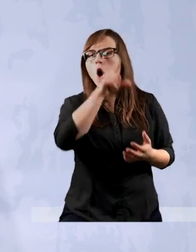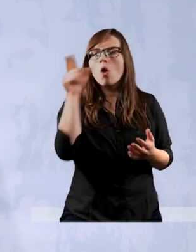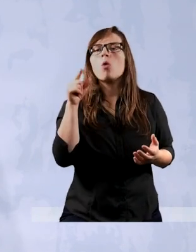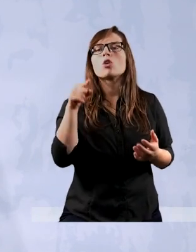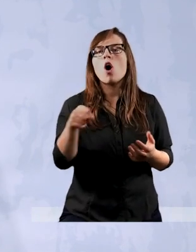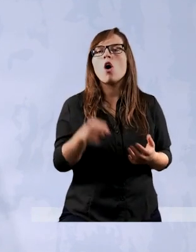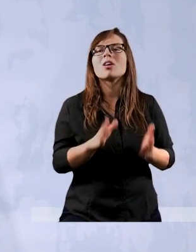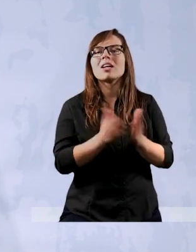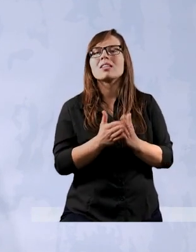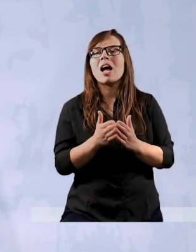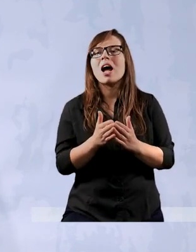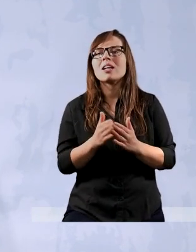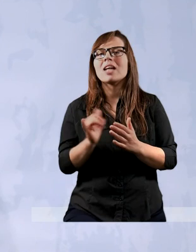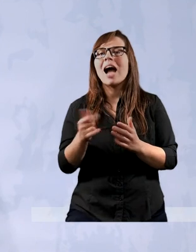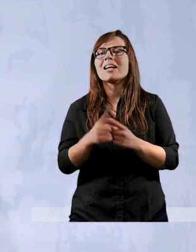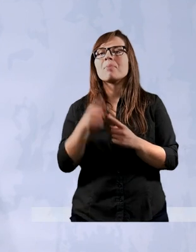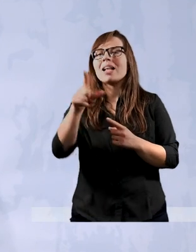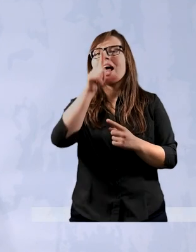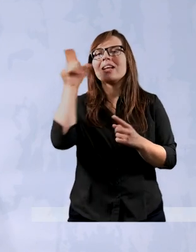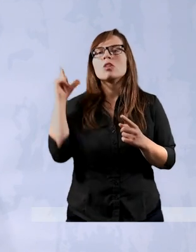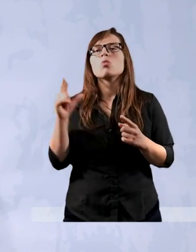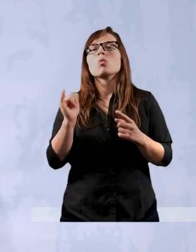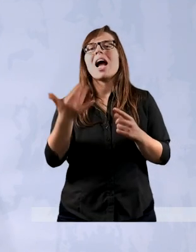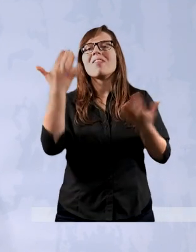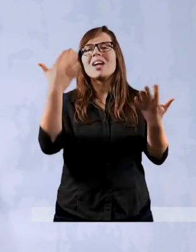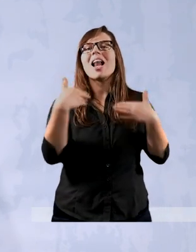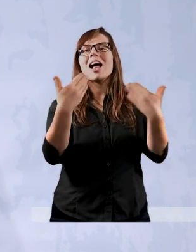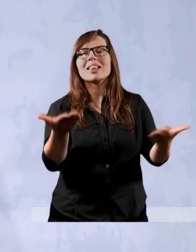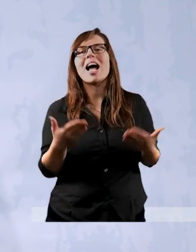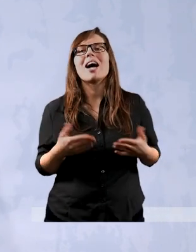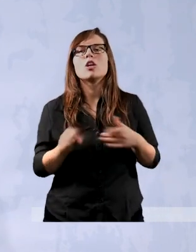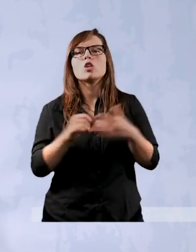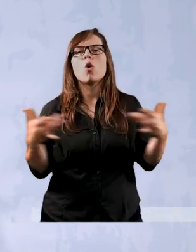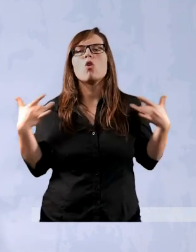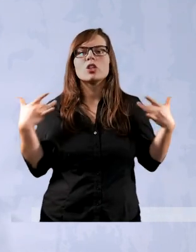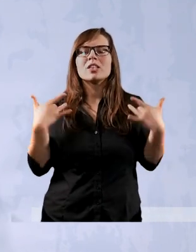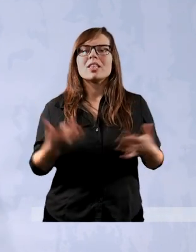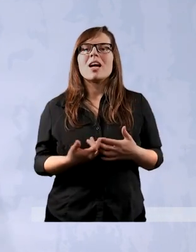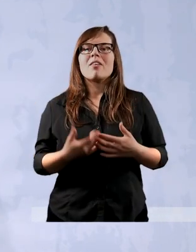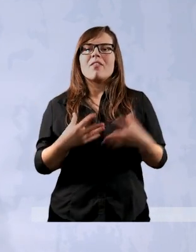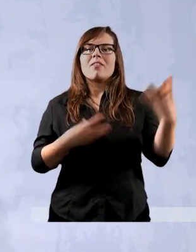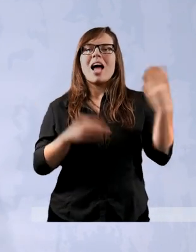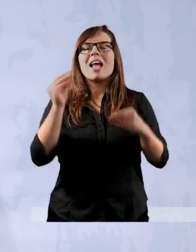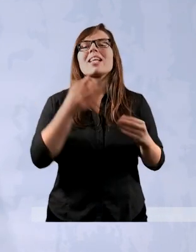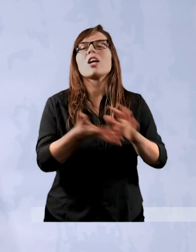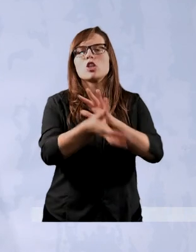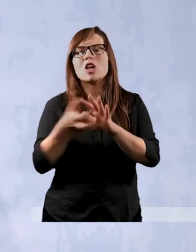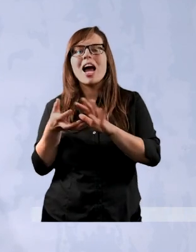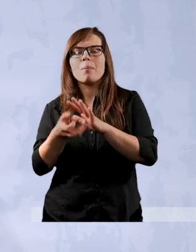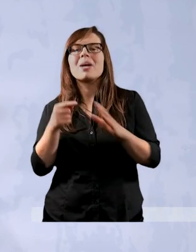ludzi, jak ta księga zmienia tych ludzi, jak wiele daje do życia. Im więcej